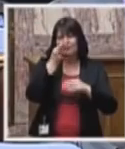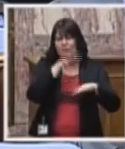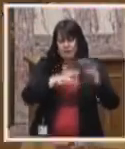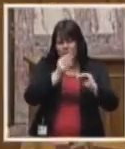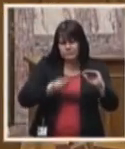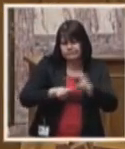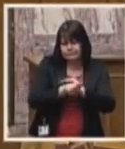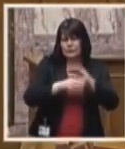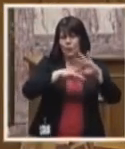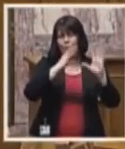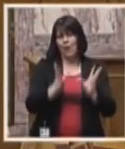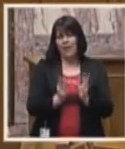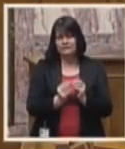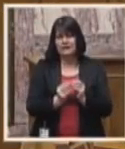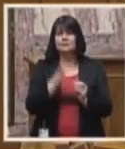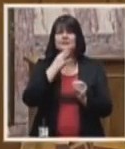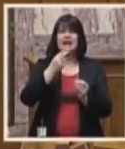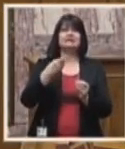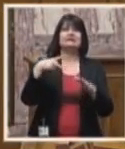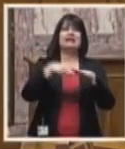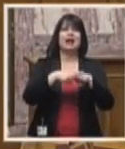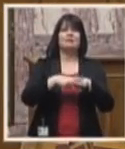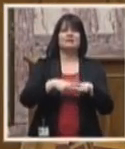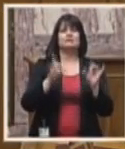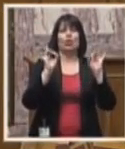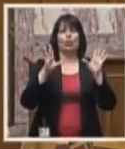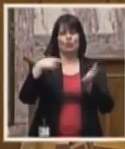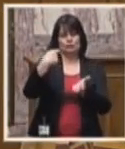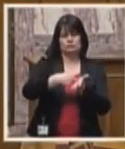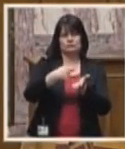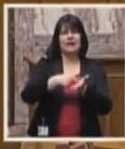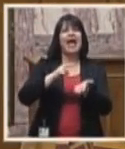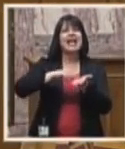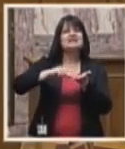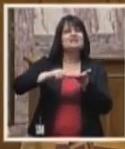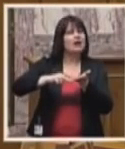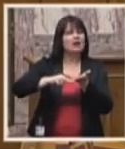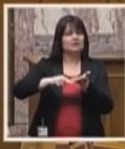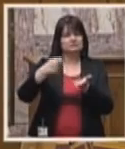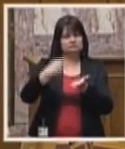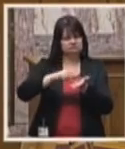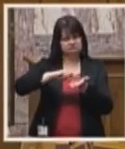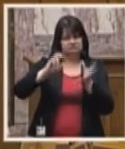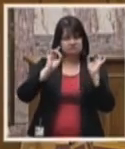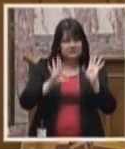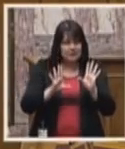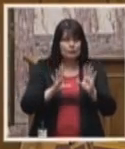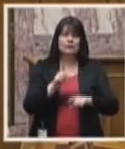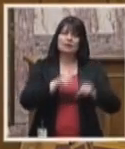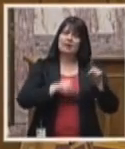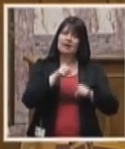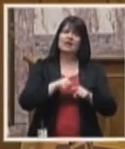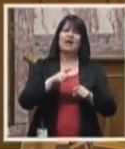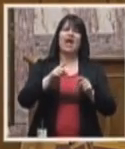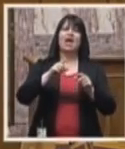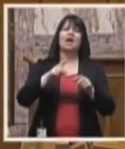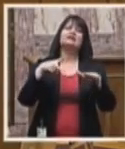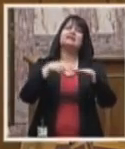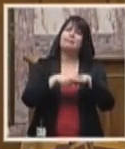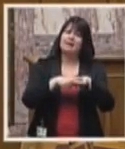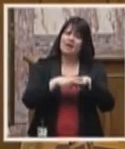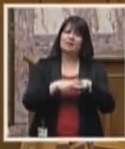το να χαρίζονται ασφαλιστικές εισφορές σε τράπεζες μέχρι το να ιδιοποιούνται χρήματα των ασφαλιστικών φορέων, όπως